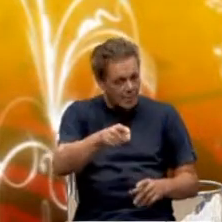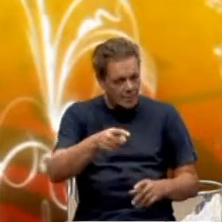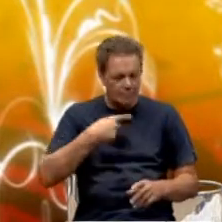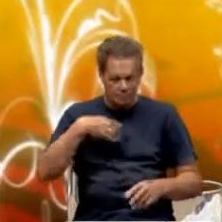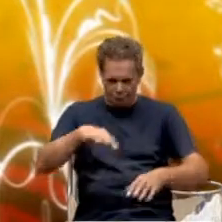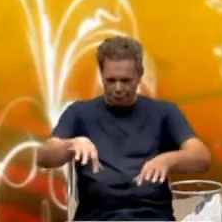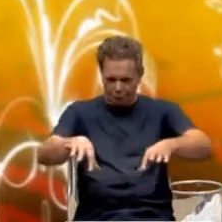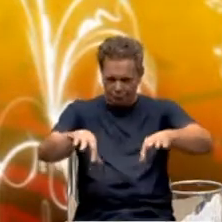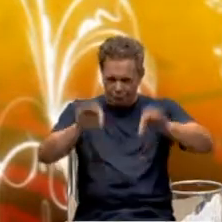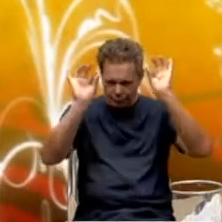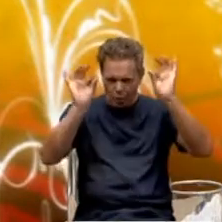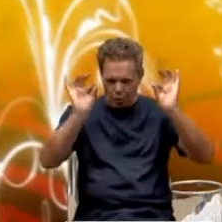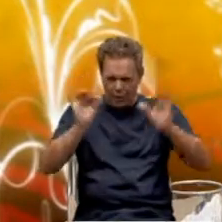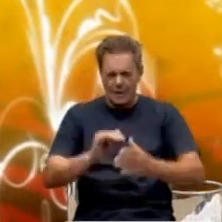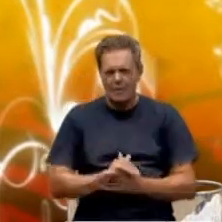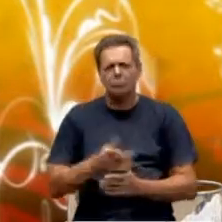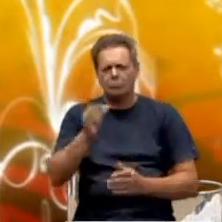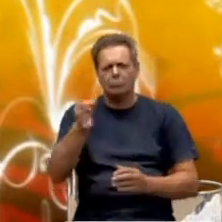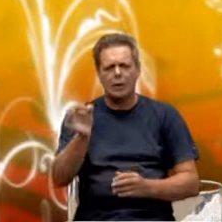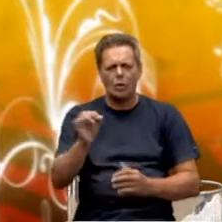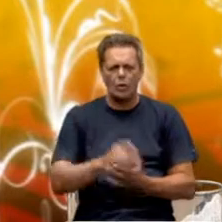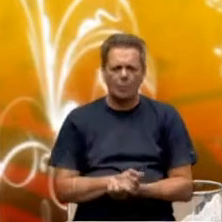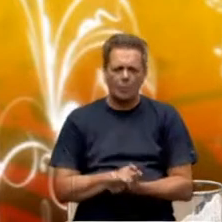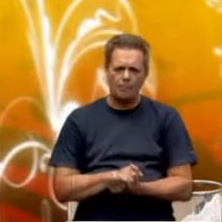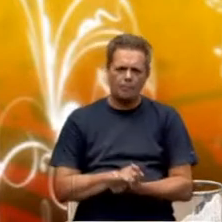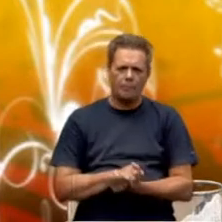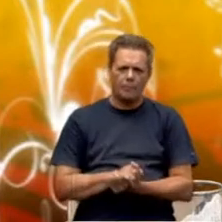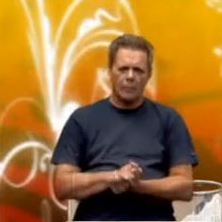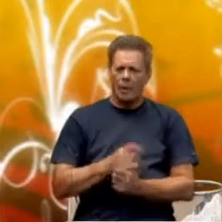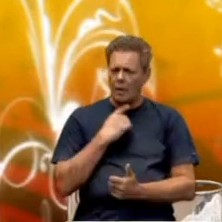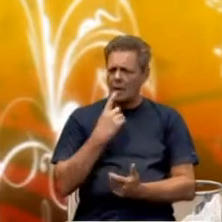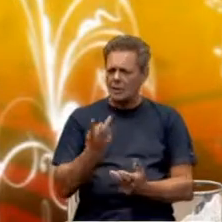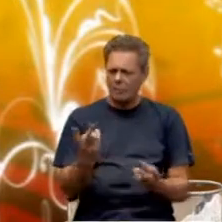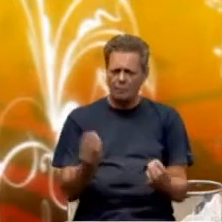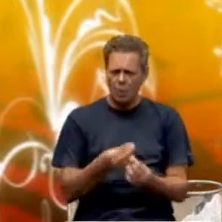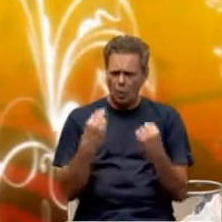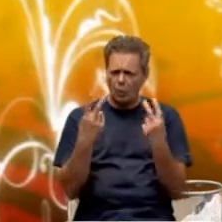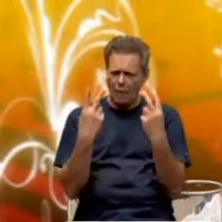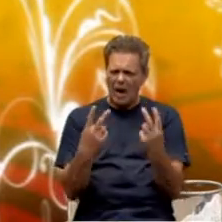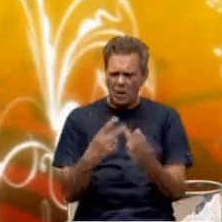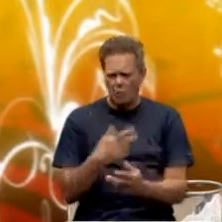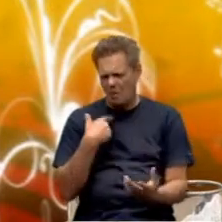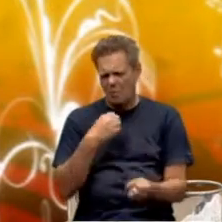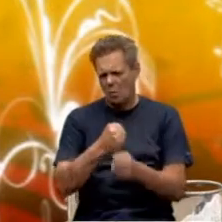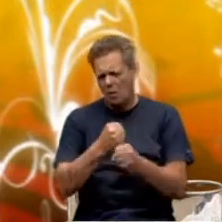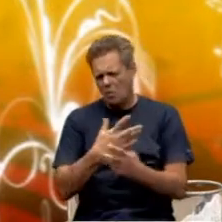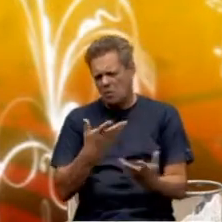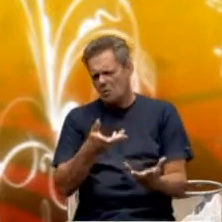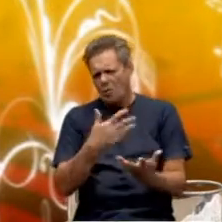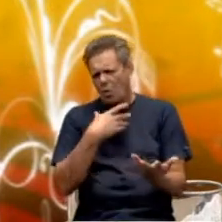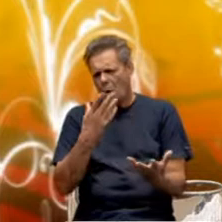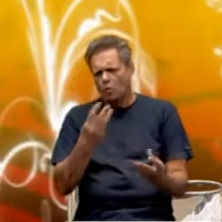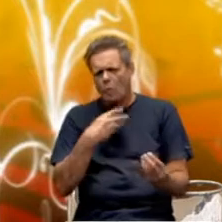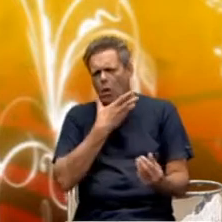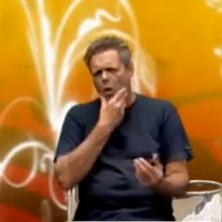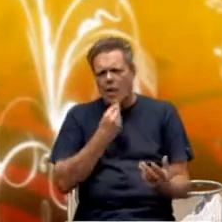sublimiram. Evo. Recite mi, ono što je jako važno, što ste rekli da vam je u radionici bilo sjajno, izgradnja